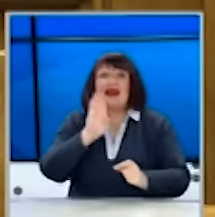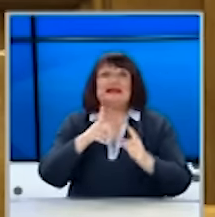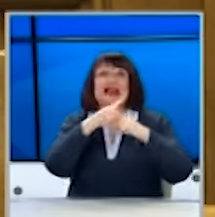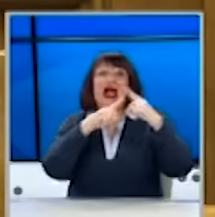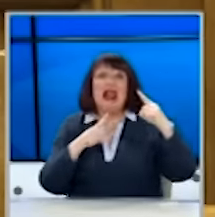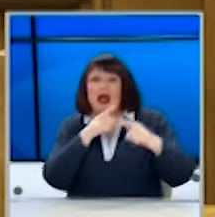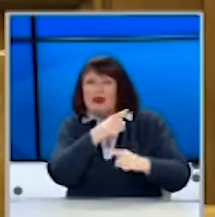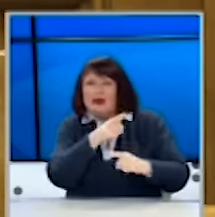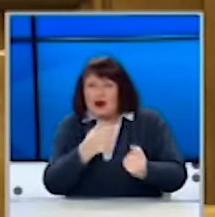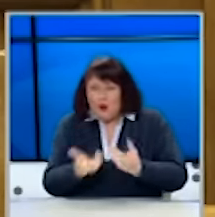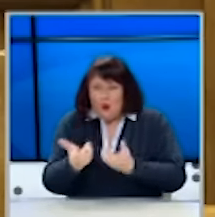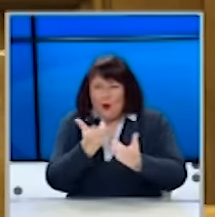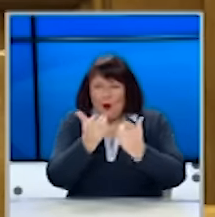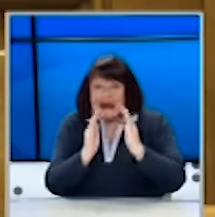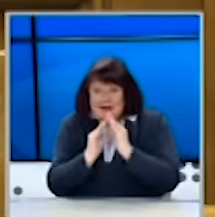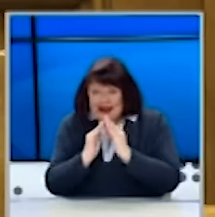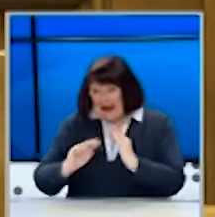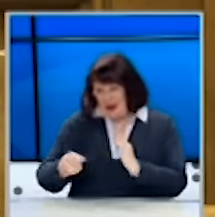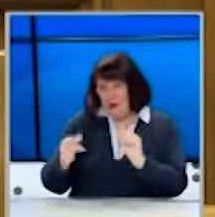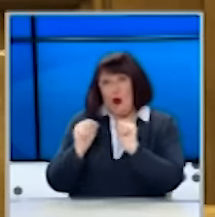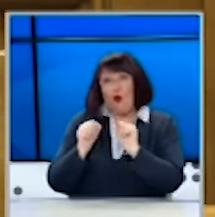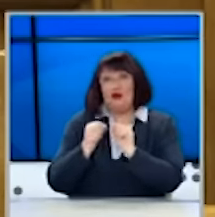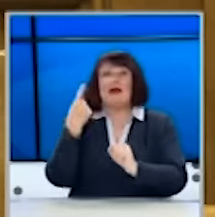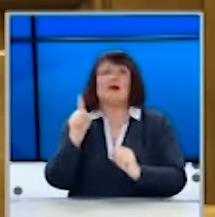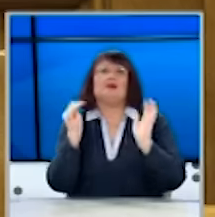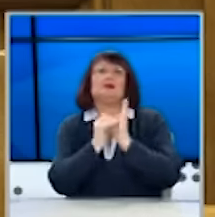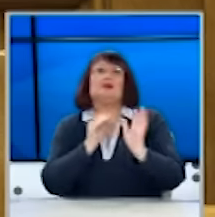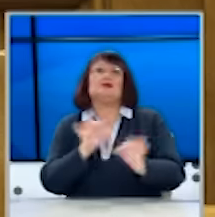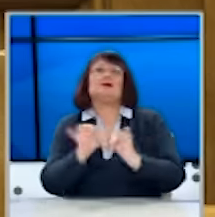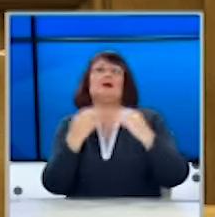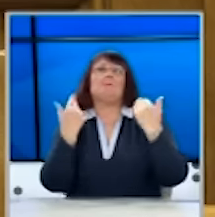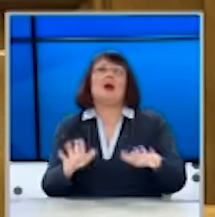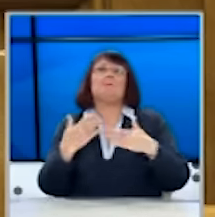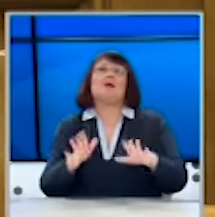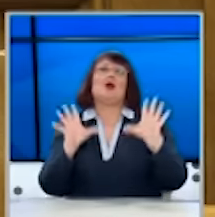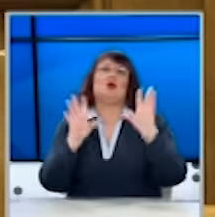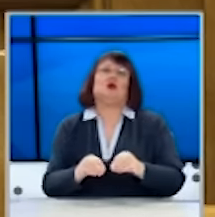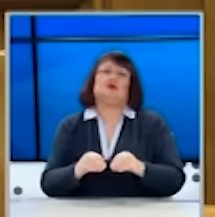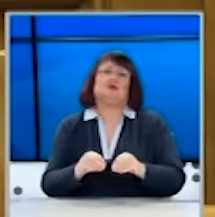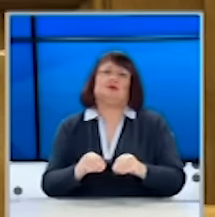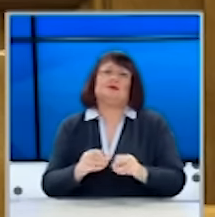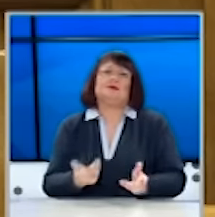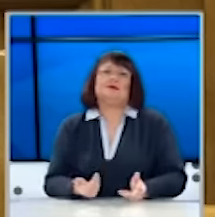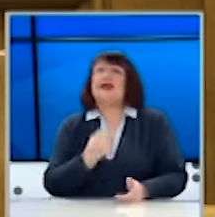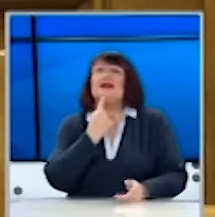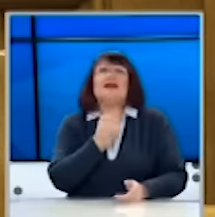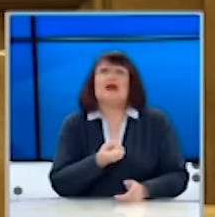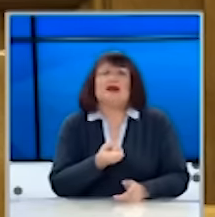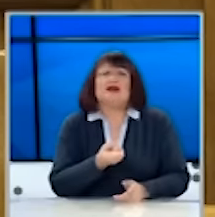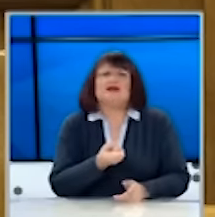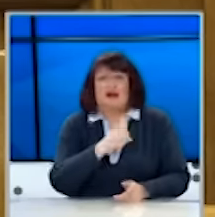Χαλάνδρι, κατακαίοντας συνολικά πάνω από 100.000 στρέμματα. ότι είναι και εδώ